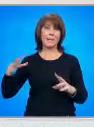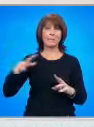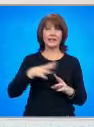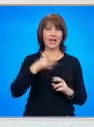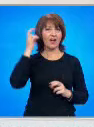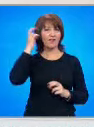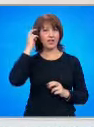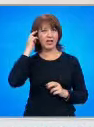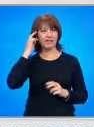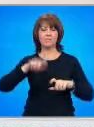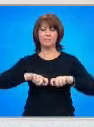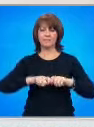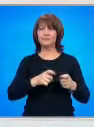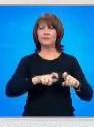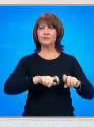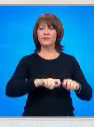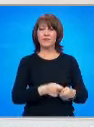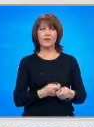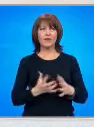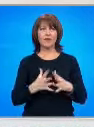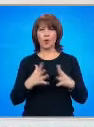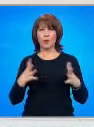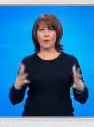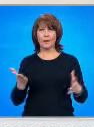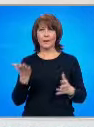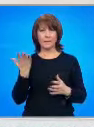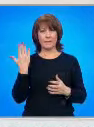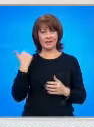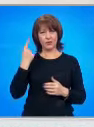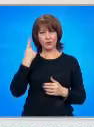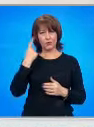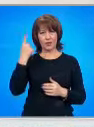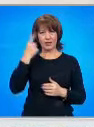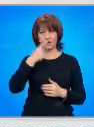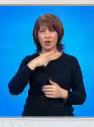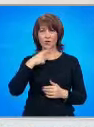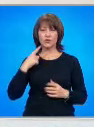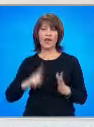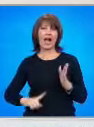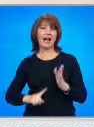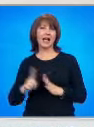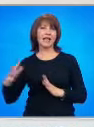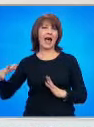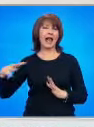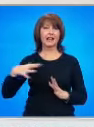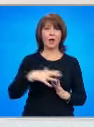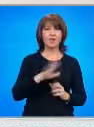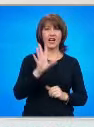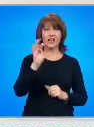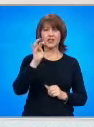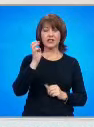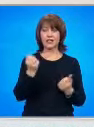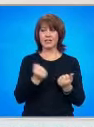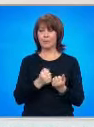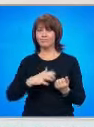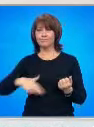където порази обекти от критична инфраструктура. През изминалото денонощие руски ракети атакуваха над 40 населени места, съобщи